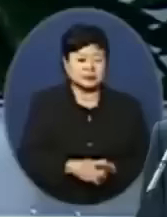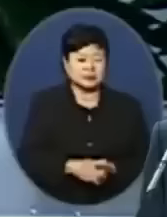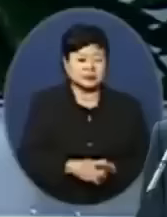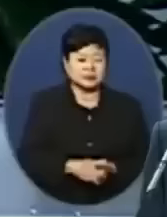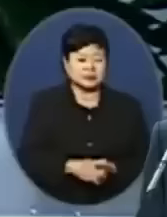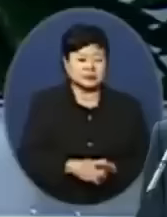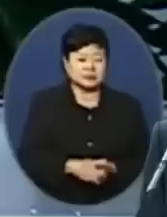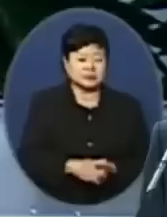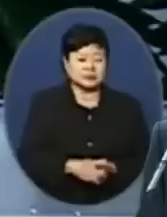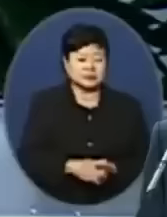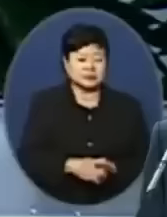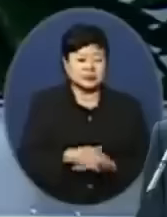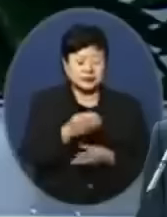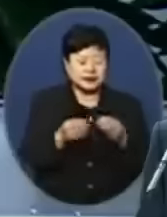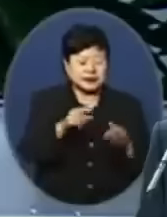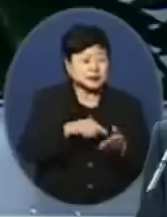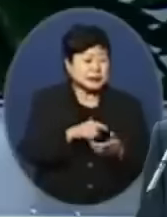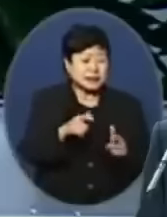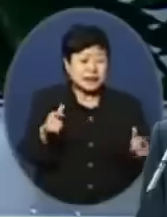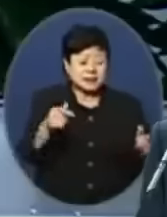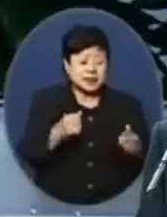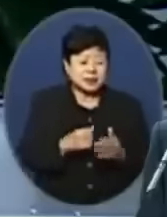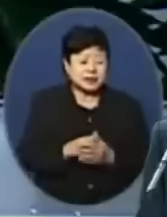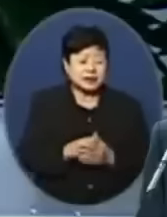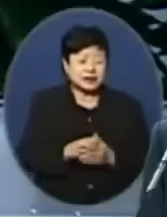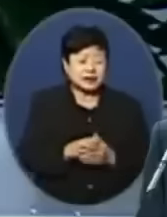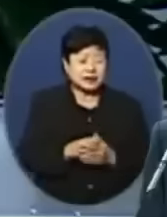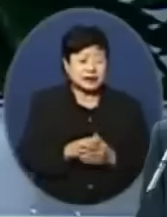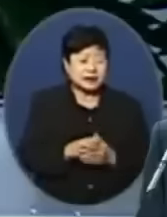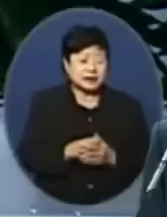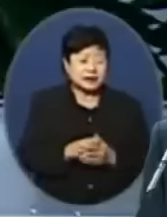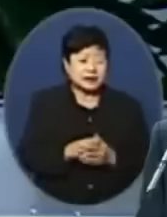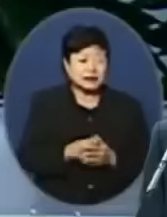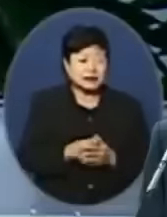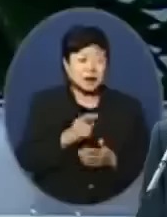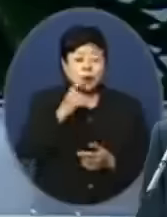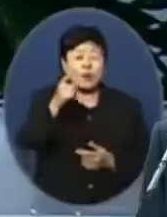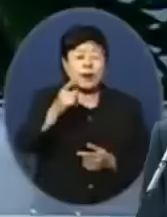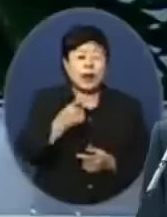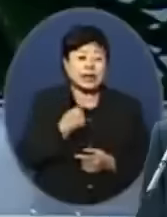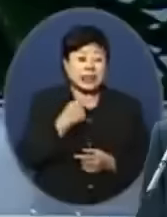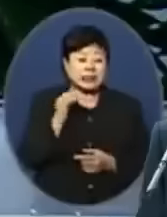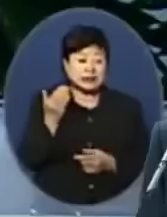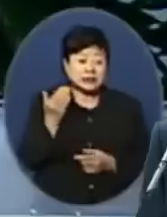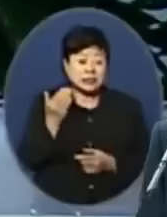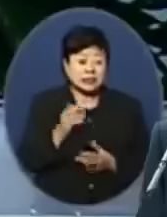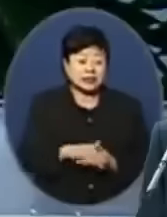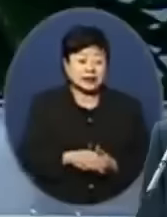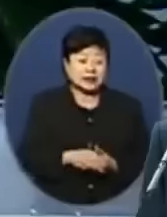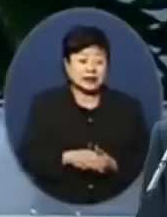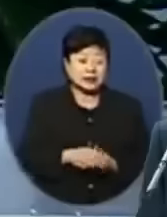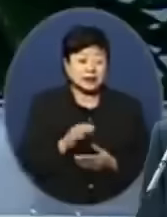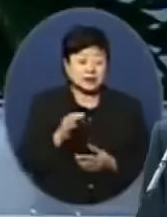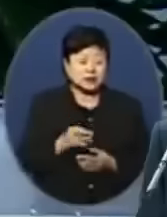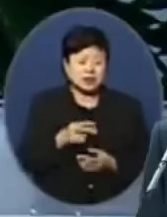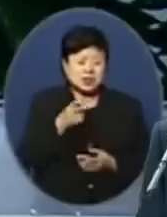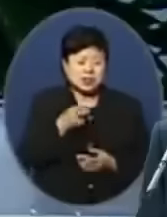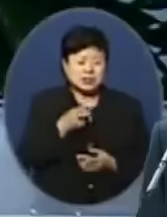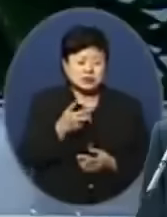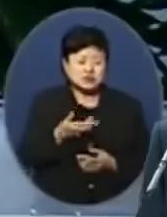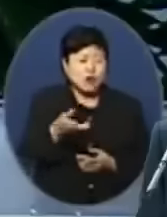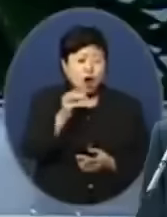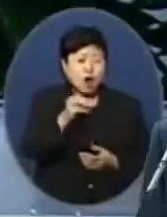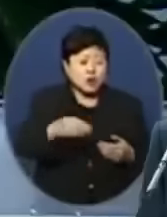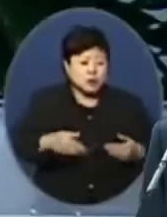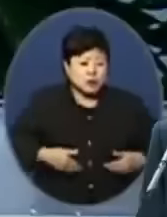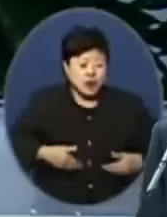그런데 그 빚을 갚지 않으면 고소를 당하게 되는데 그 돈이 26억인가 이렇게